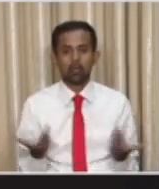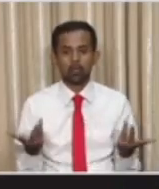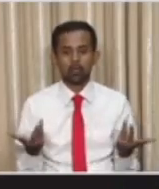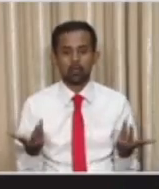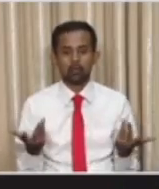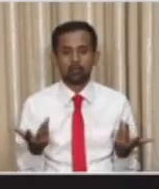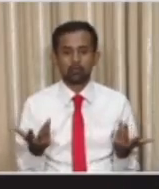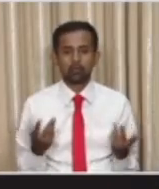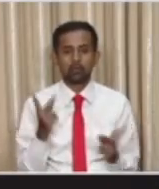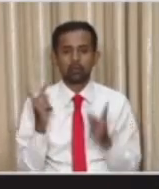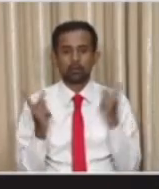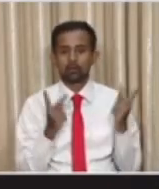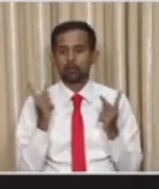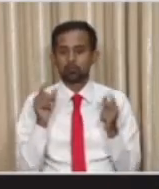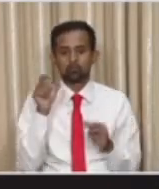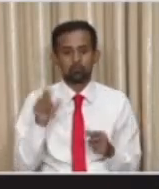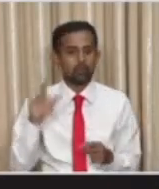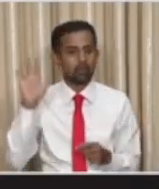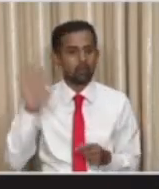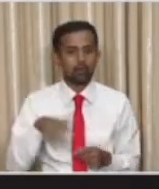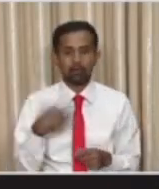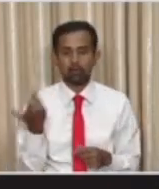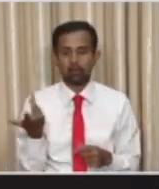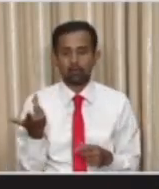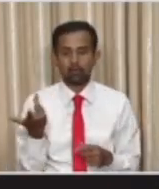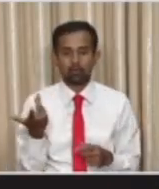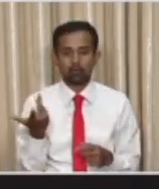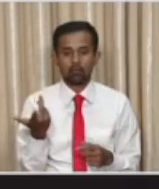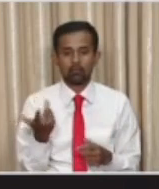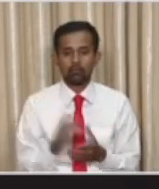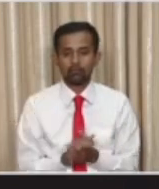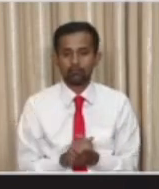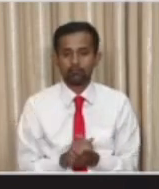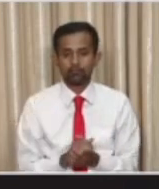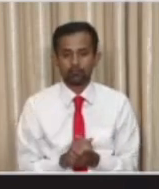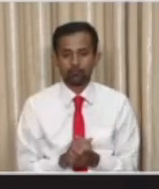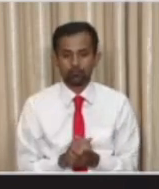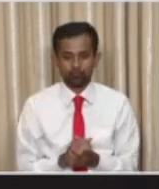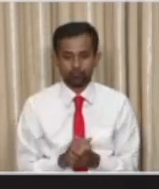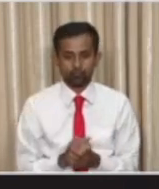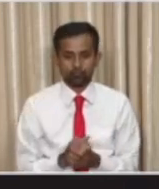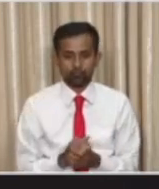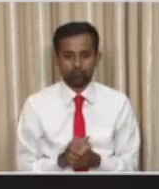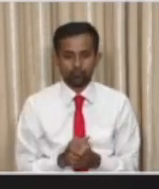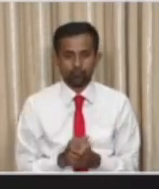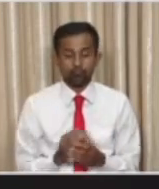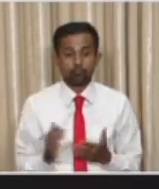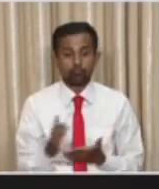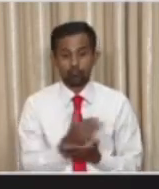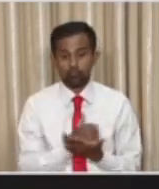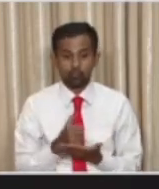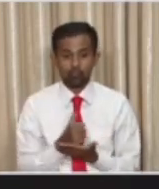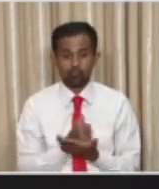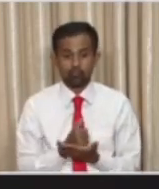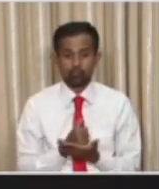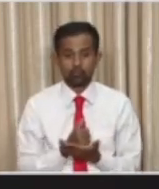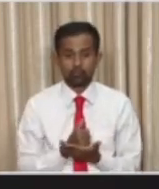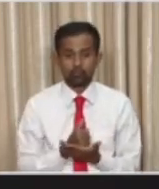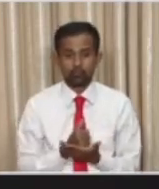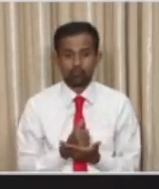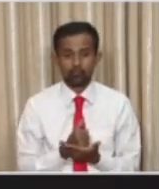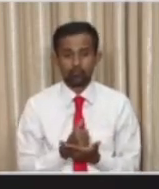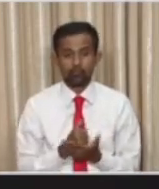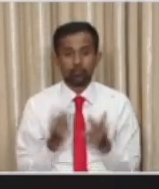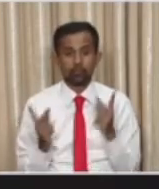මේ පැත්තෙන් සංචාරක වෙන්නේ නැහැ. එතකොට ගරු සභාපතිතුමනි මේ සම්පූර්ණයෙන්ම